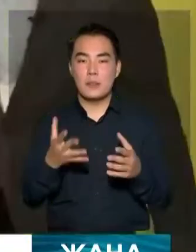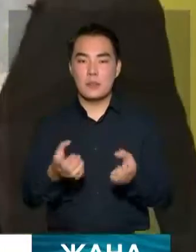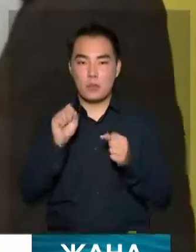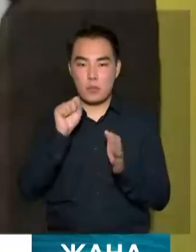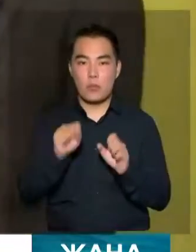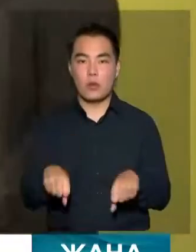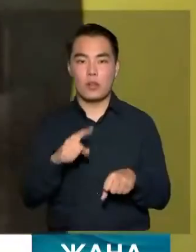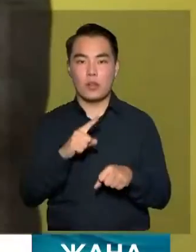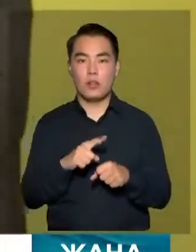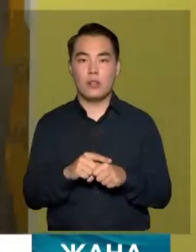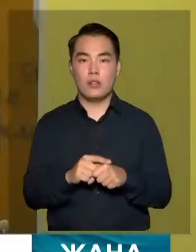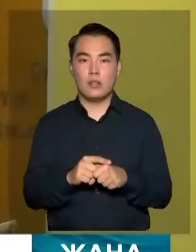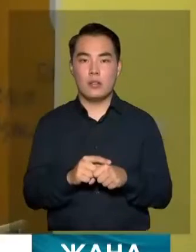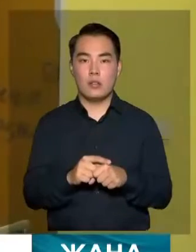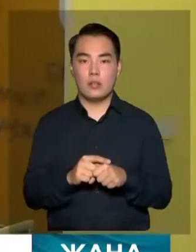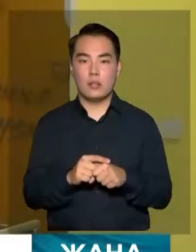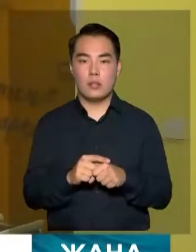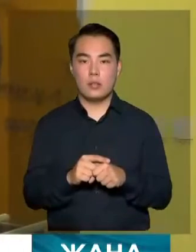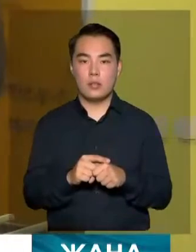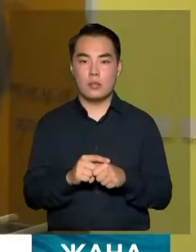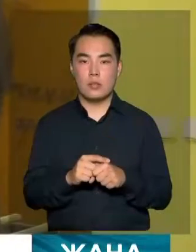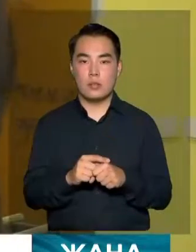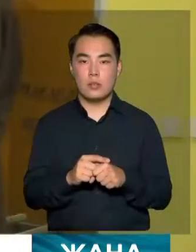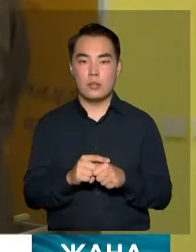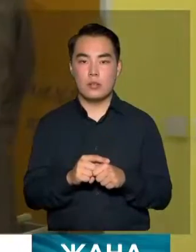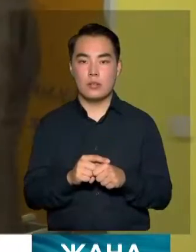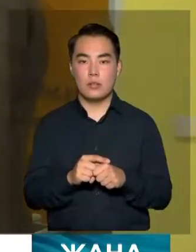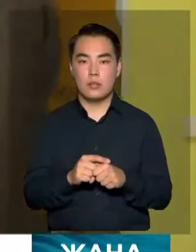өтеді. Бүгін қандай тамақ бар?